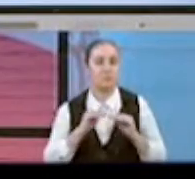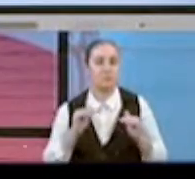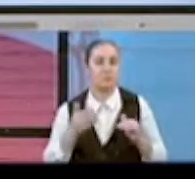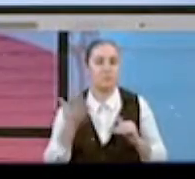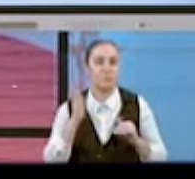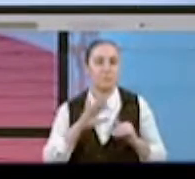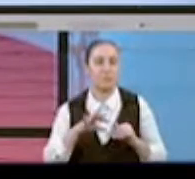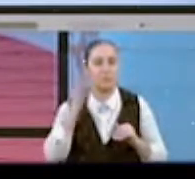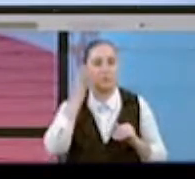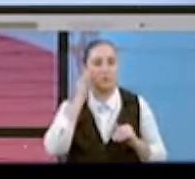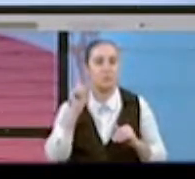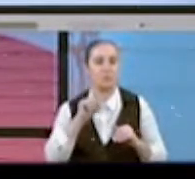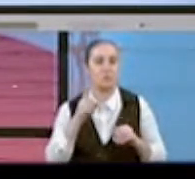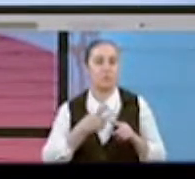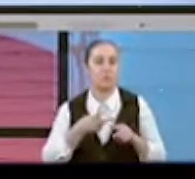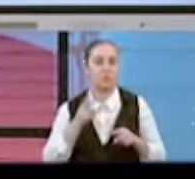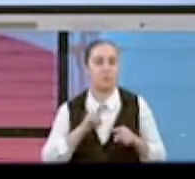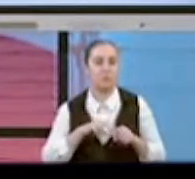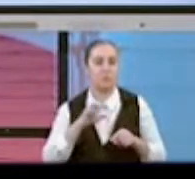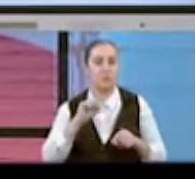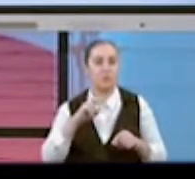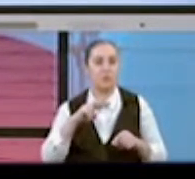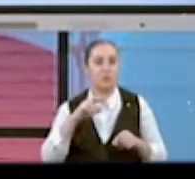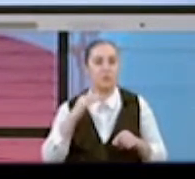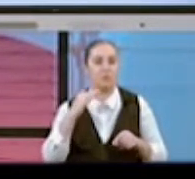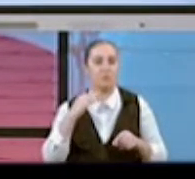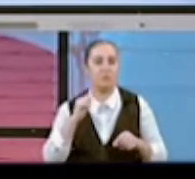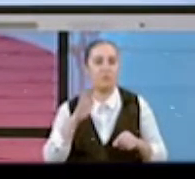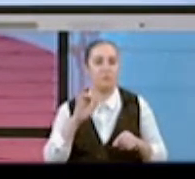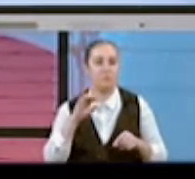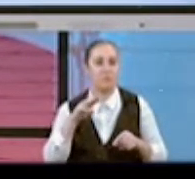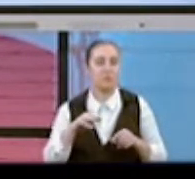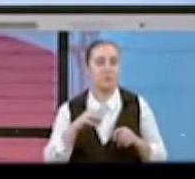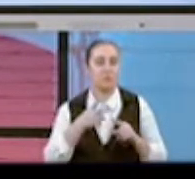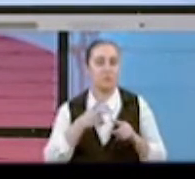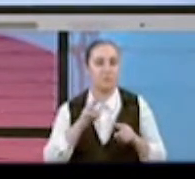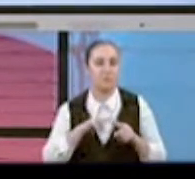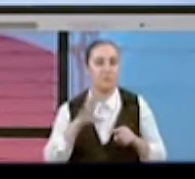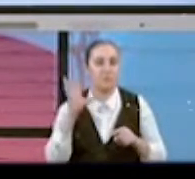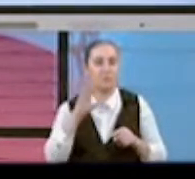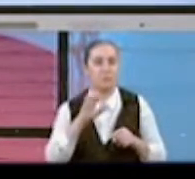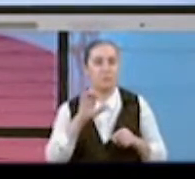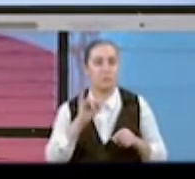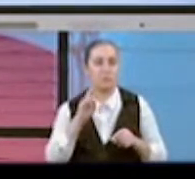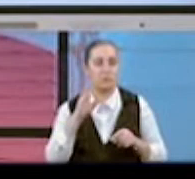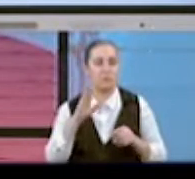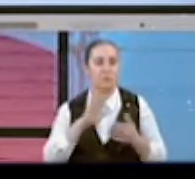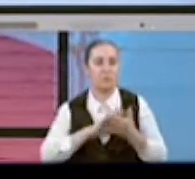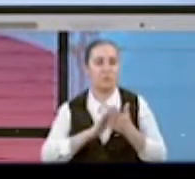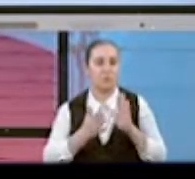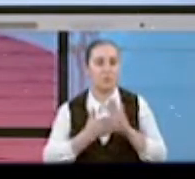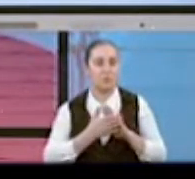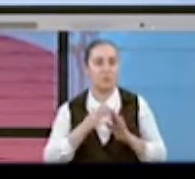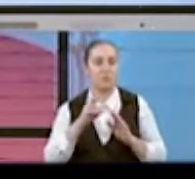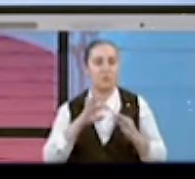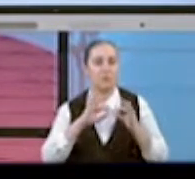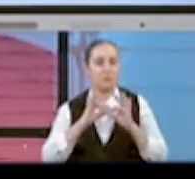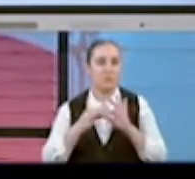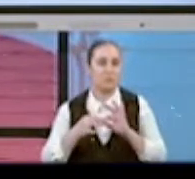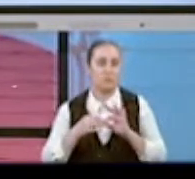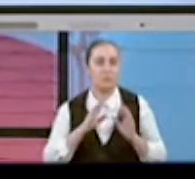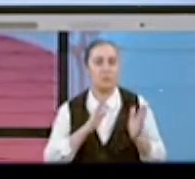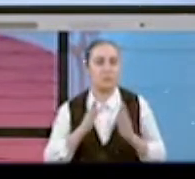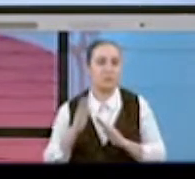Ребята, давайте вспомним, что такое алфавит. Алфавит – это все буквы, расположенные в